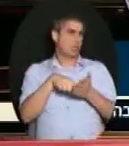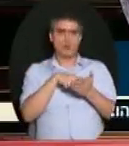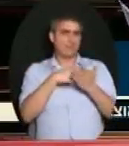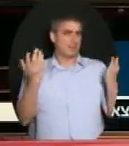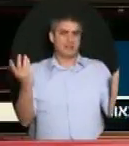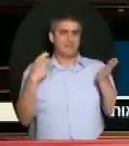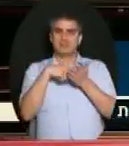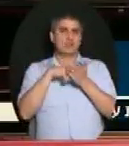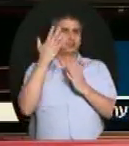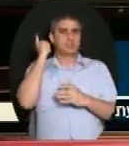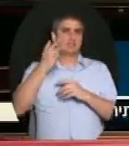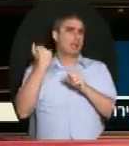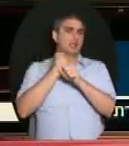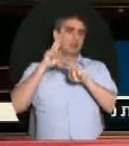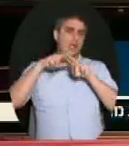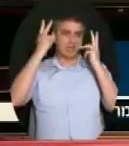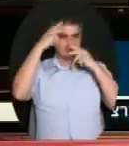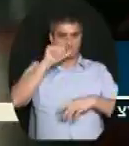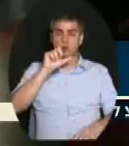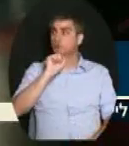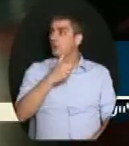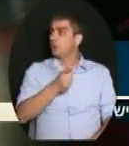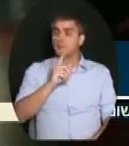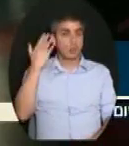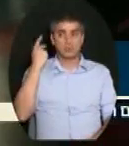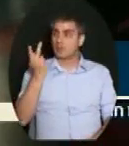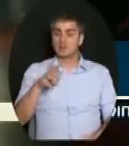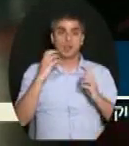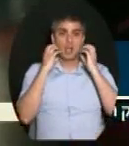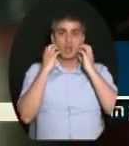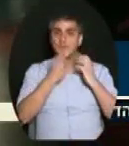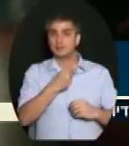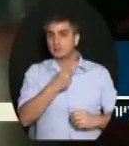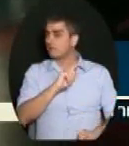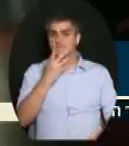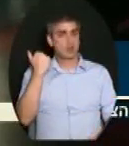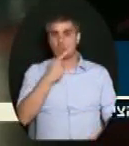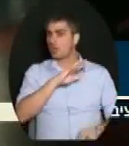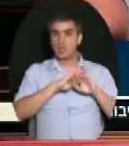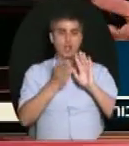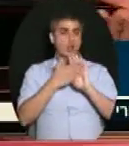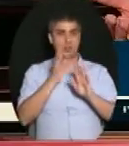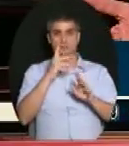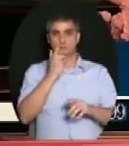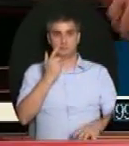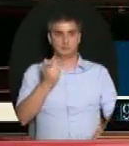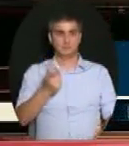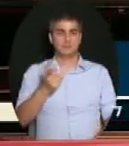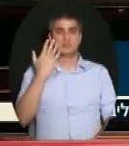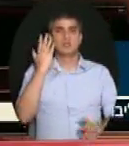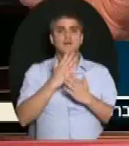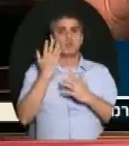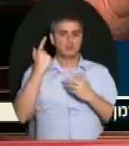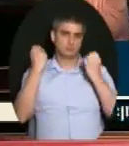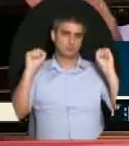את התיקון שהיה צריך לעשות מיד אחרי הסכמות. לא, אם היו אומרים להשתחרר ב-96, אם לא היה נהרג רבין, ולא כל מה שהשינויים שעברה האזור היו